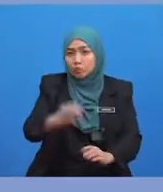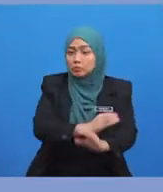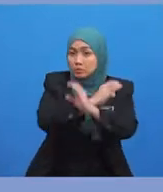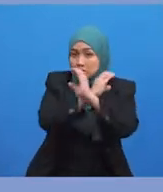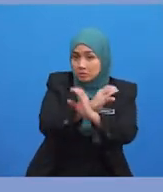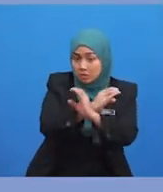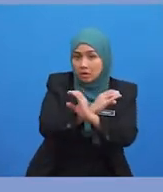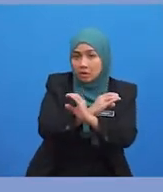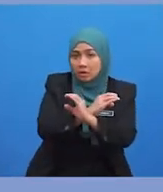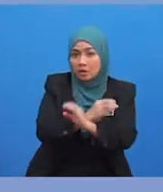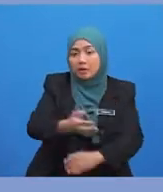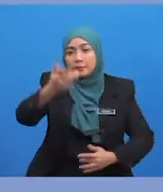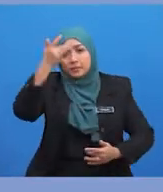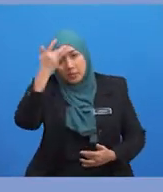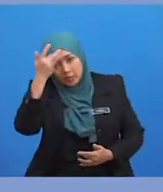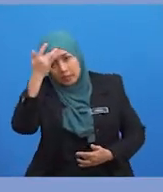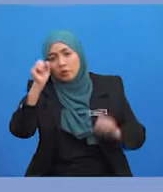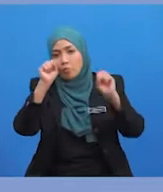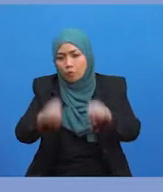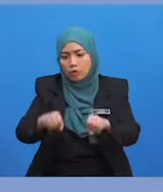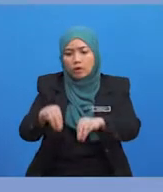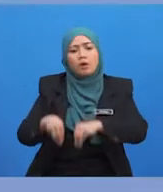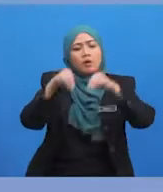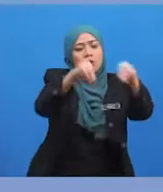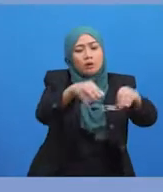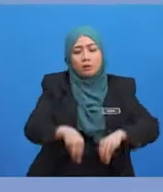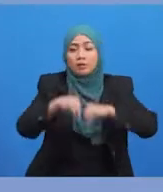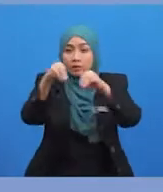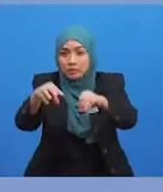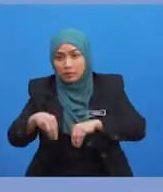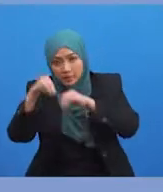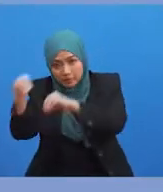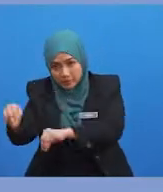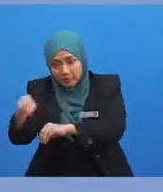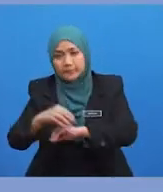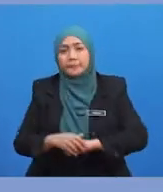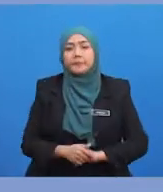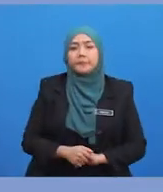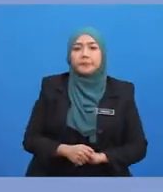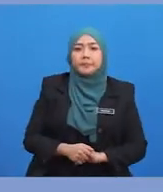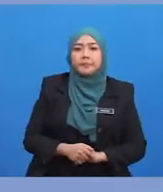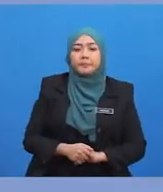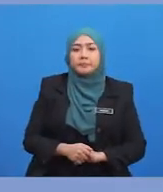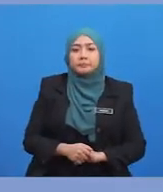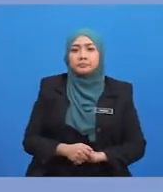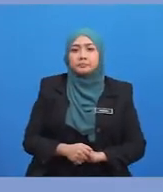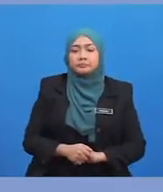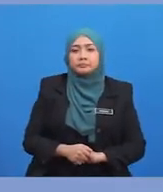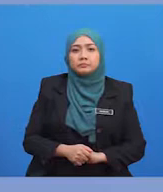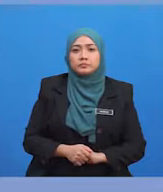kita menghalang dari dihidapi penyakit berjangkit ini? Ya, pastikan